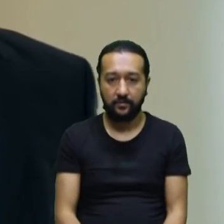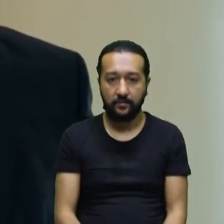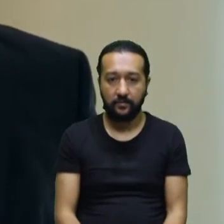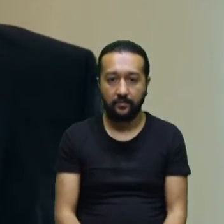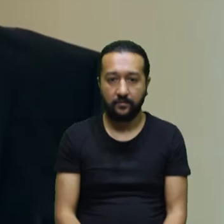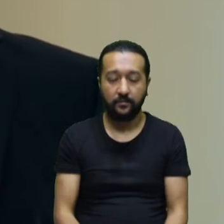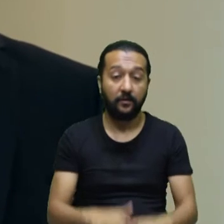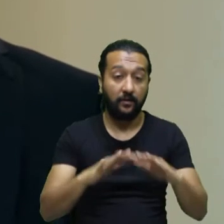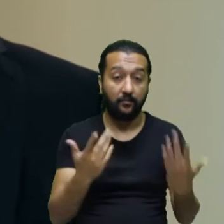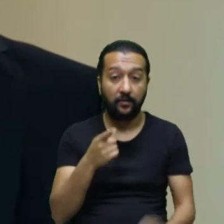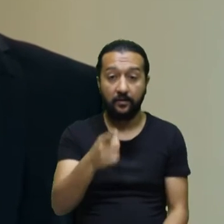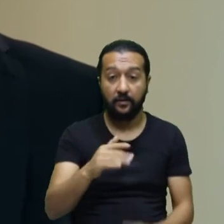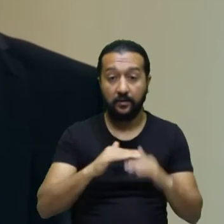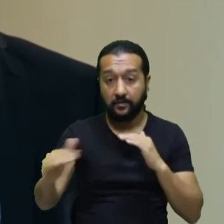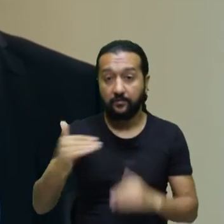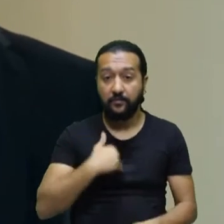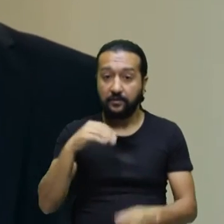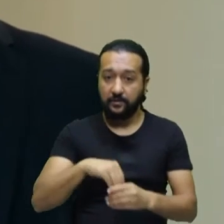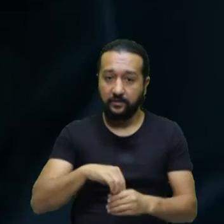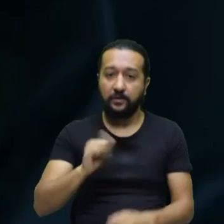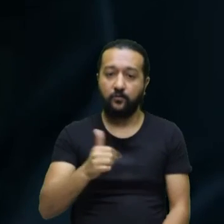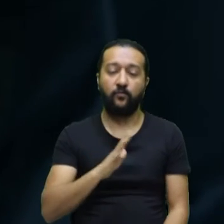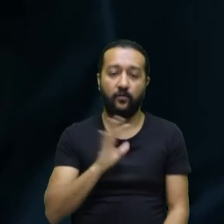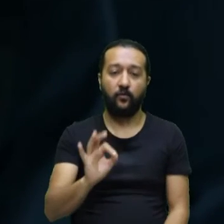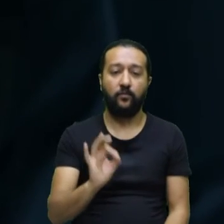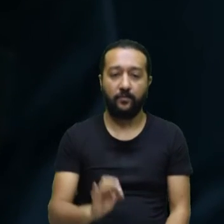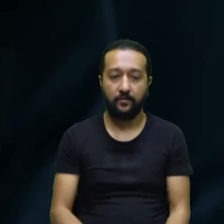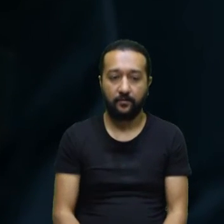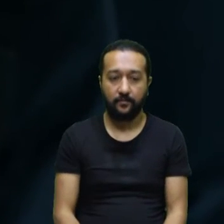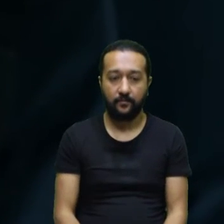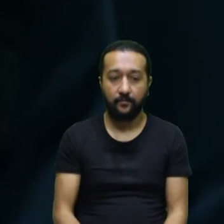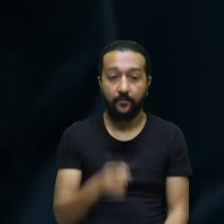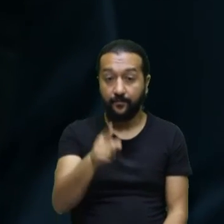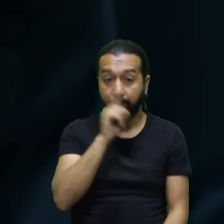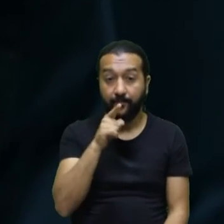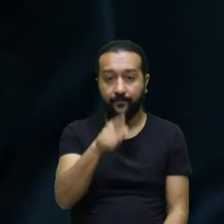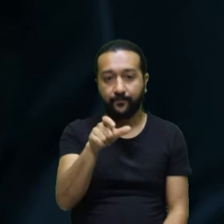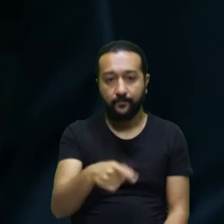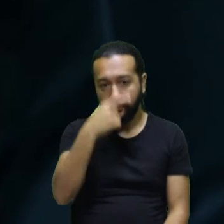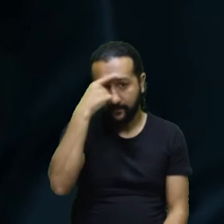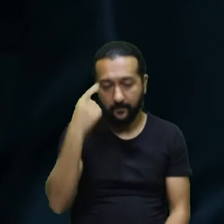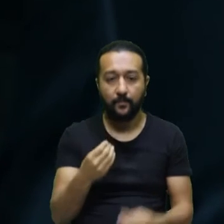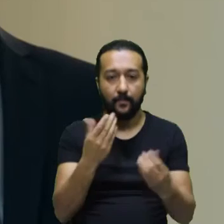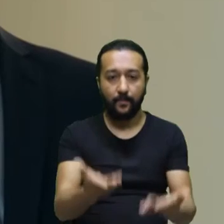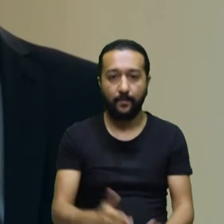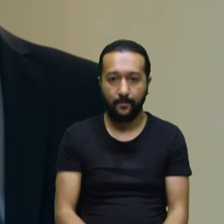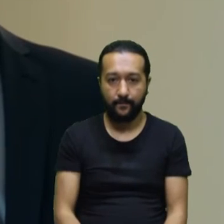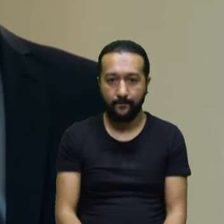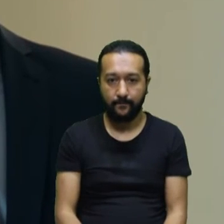doğruldu. Ama aşiretin bizim için değerli. O yüzden sana şans